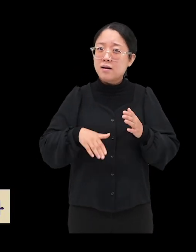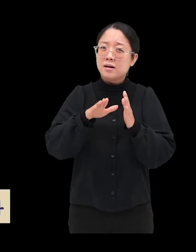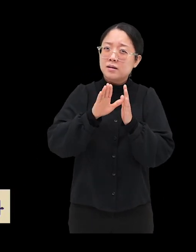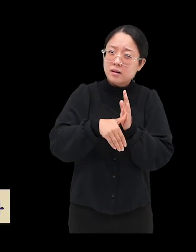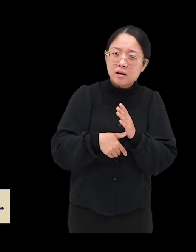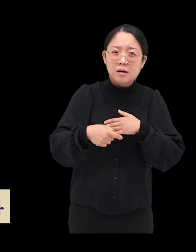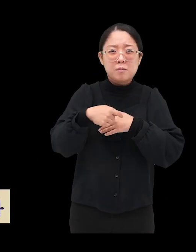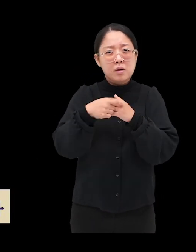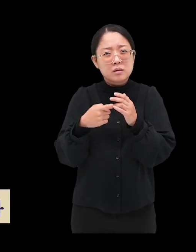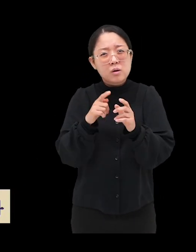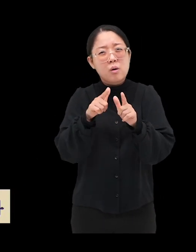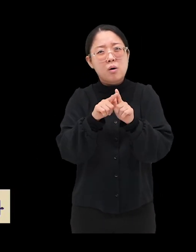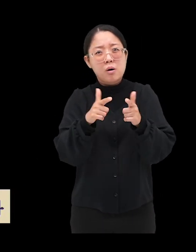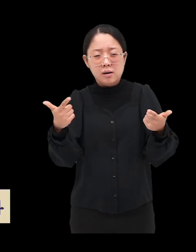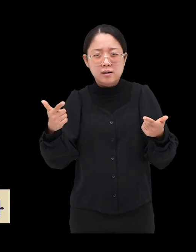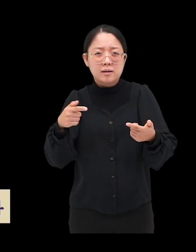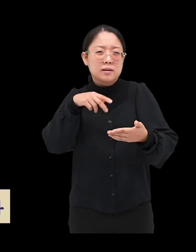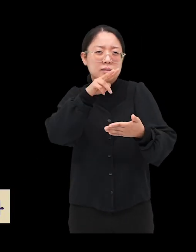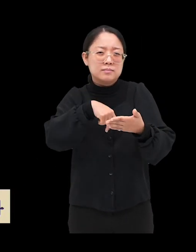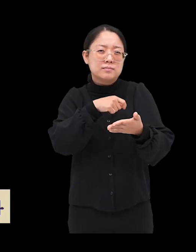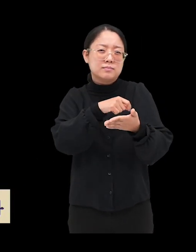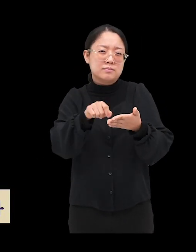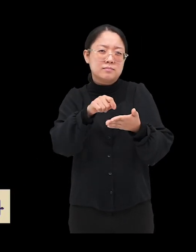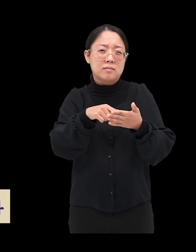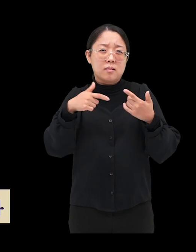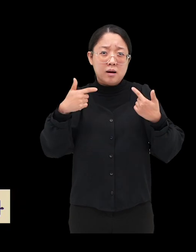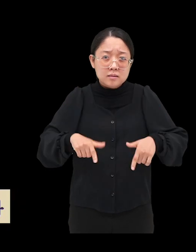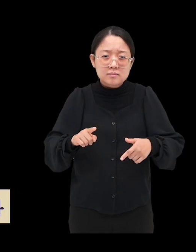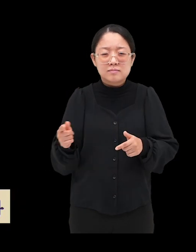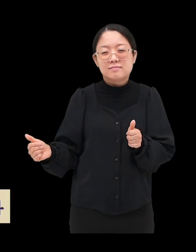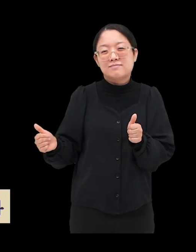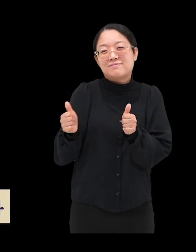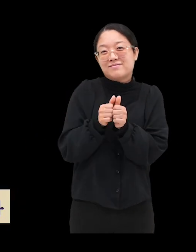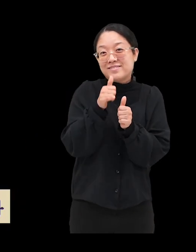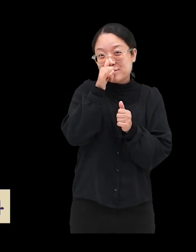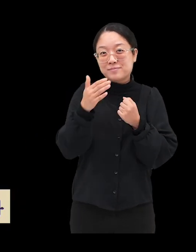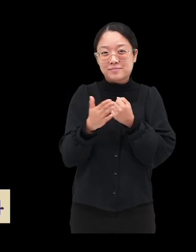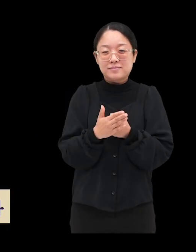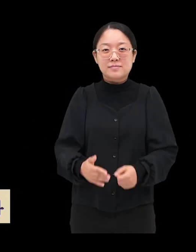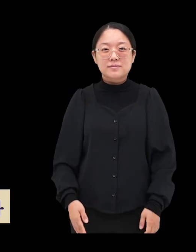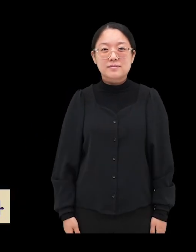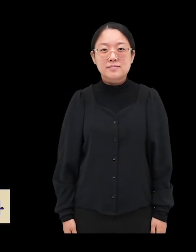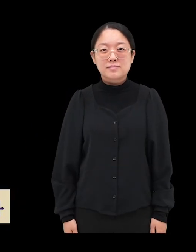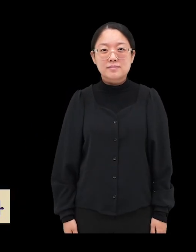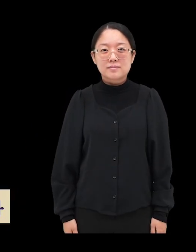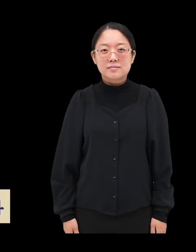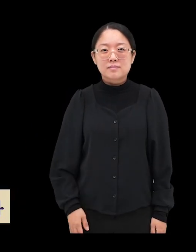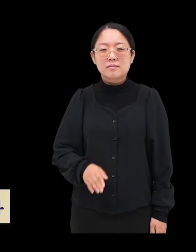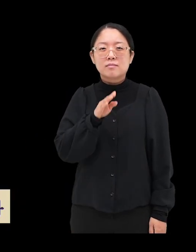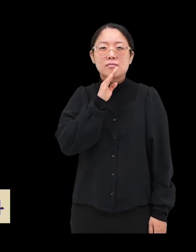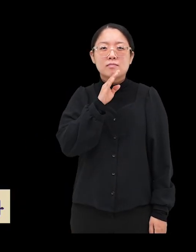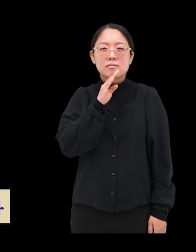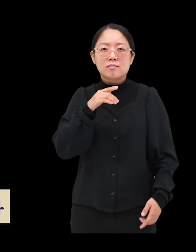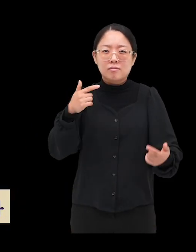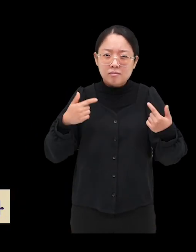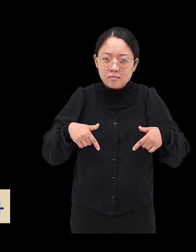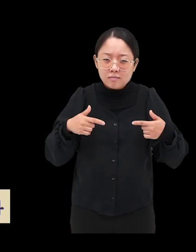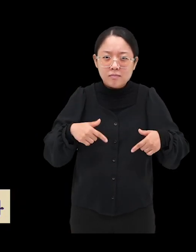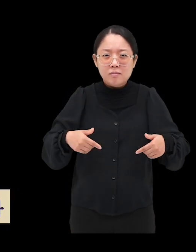있을 때, 또 마음이 이렇게 고양될 때, 그럴 때 읽고 쓰는 거 여러분들 언제나 옆에 있으니까 수시로